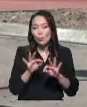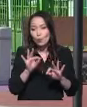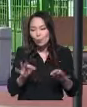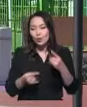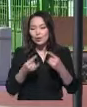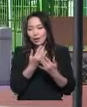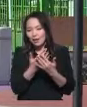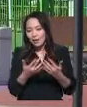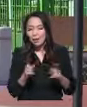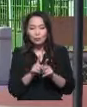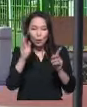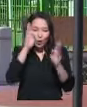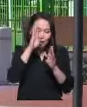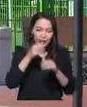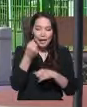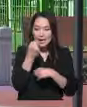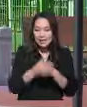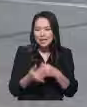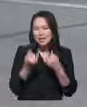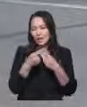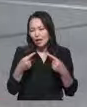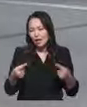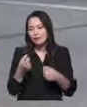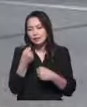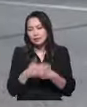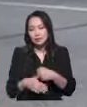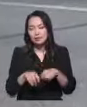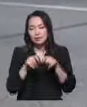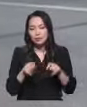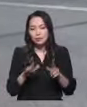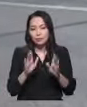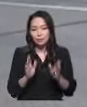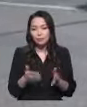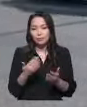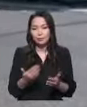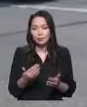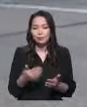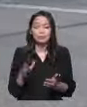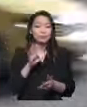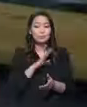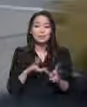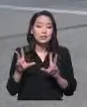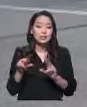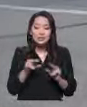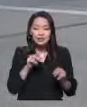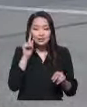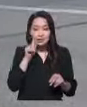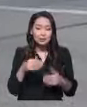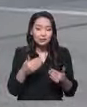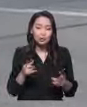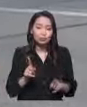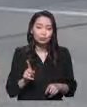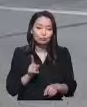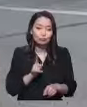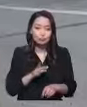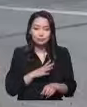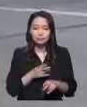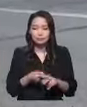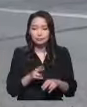фото, экологический центр и многое другое. И знаете, мы просто счастливы, что он здесь строится.